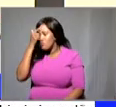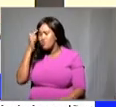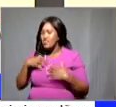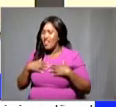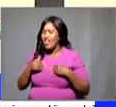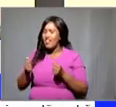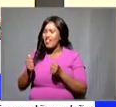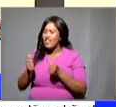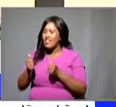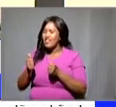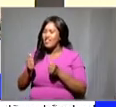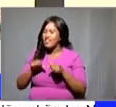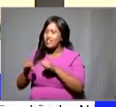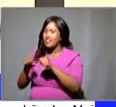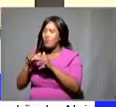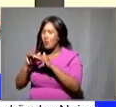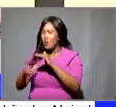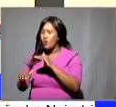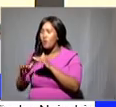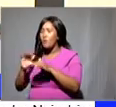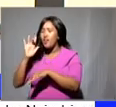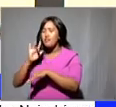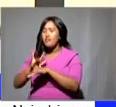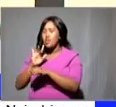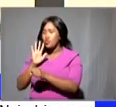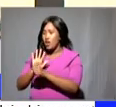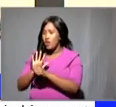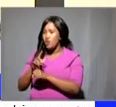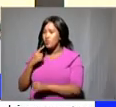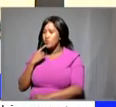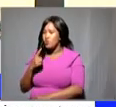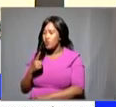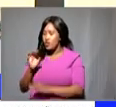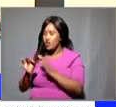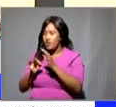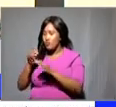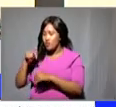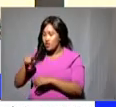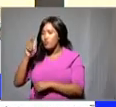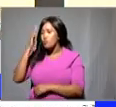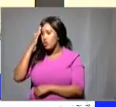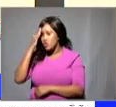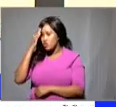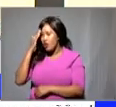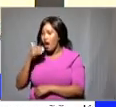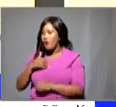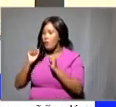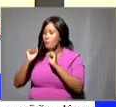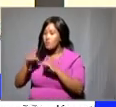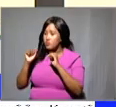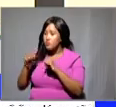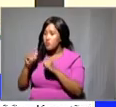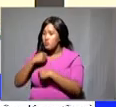ri acio nio mara affectuo muno kwoguo ungimenya wina gitumio giothe kingituma immunity yaku